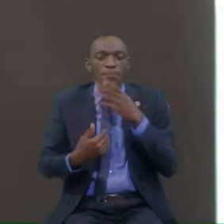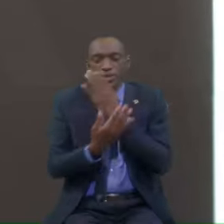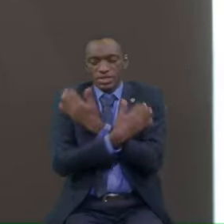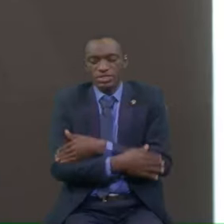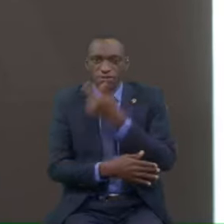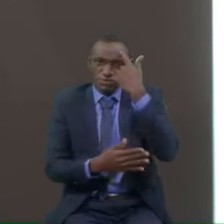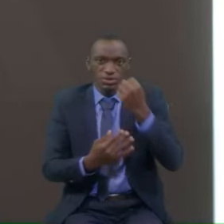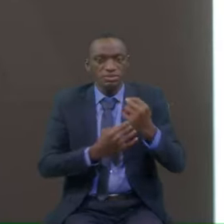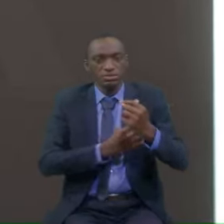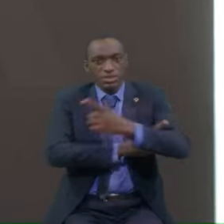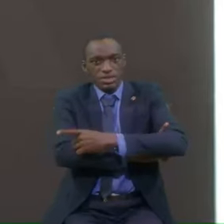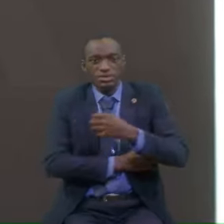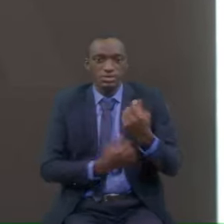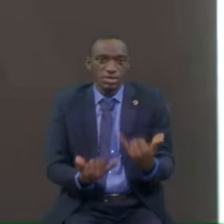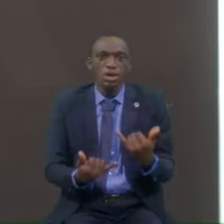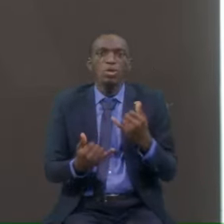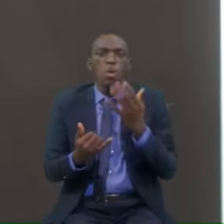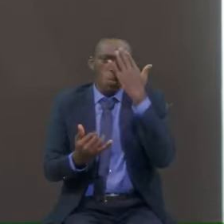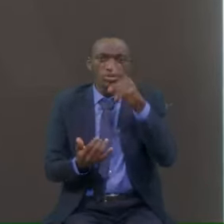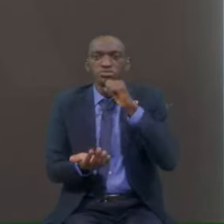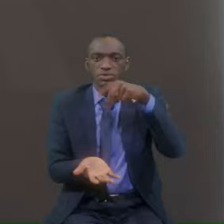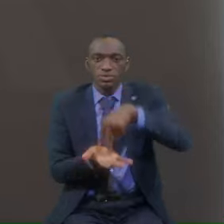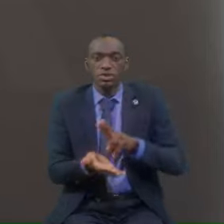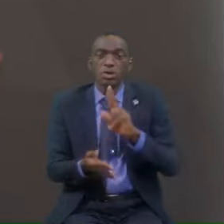longtemps. Pourquoi ne pas te lever?